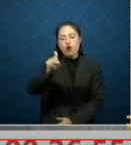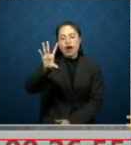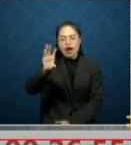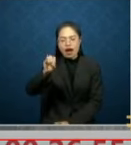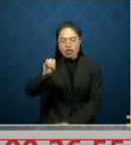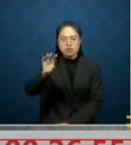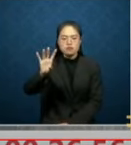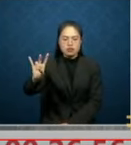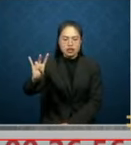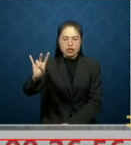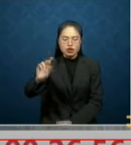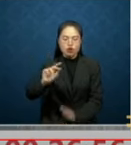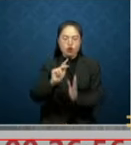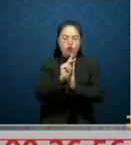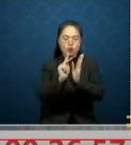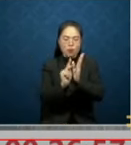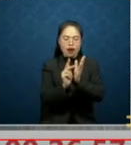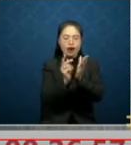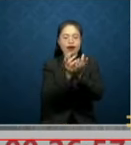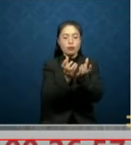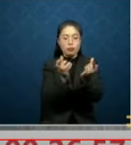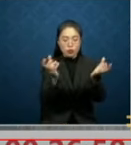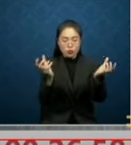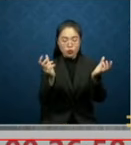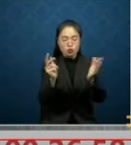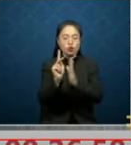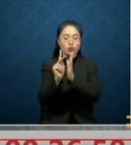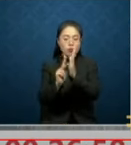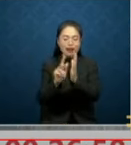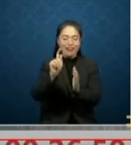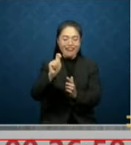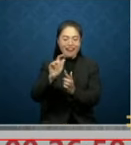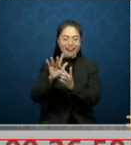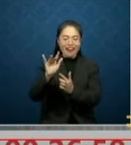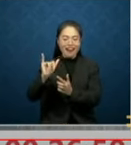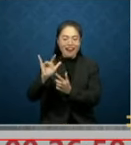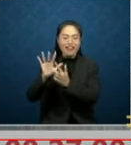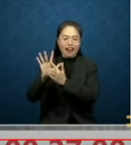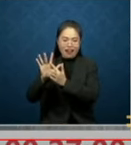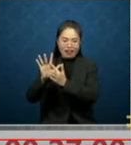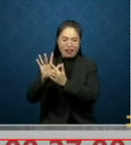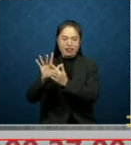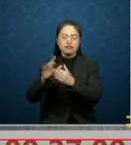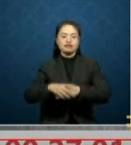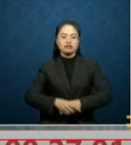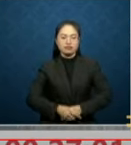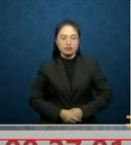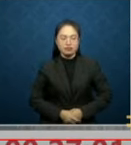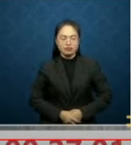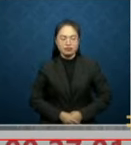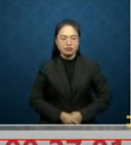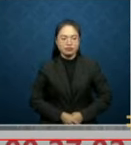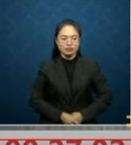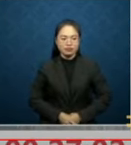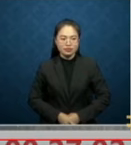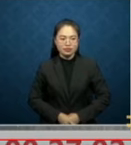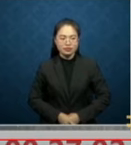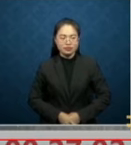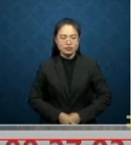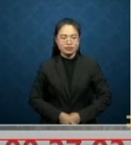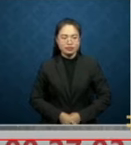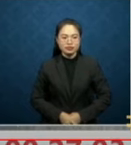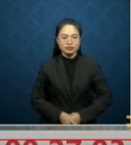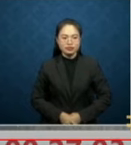ฐธรรมนูญของประมวลกฎหมายอาญานะครับทีนี้จบไปแล้วน